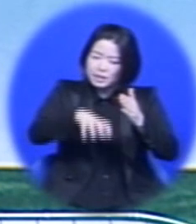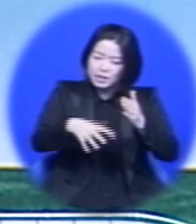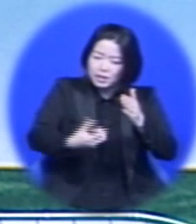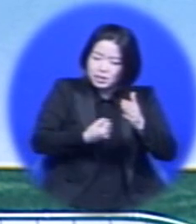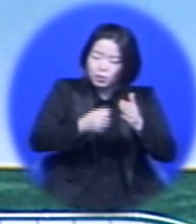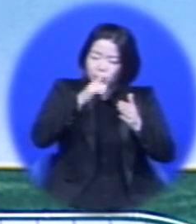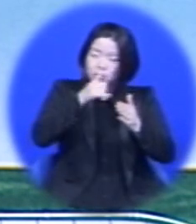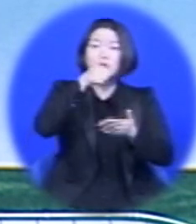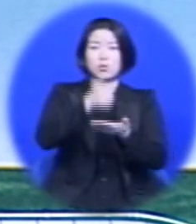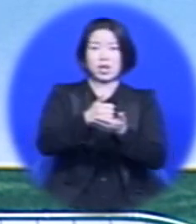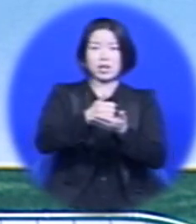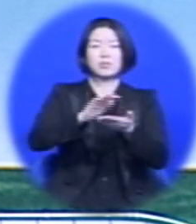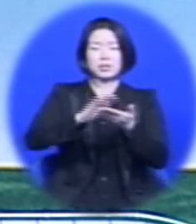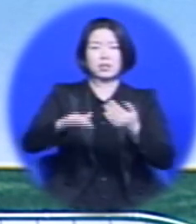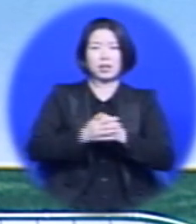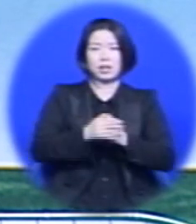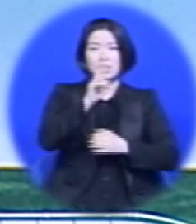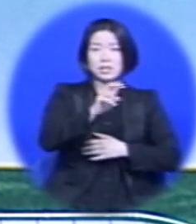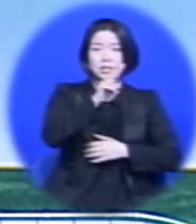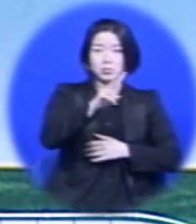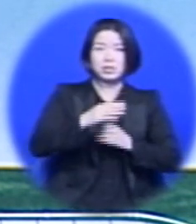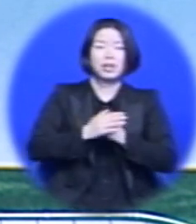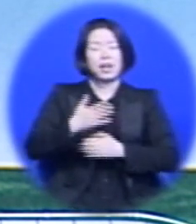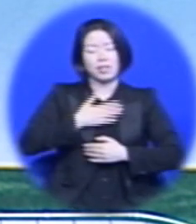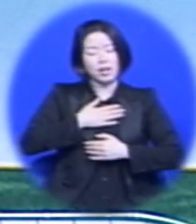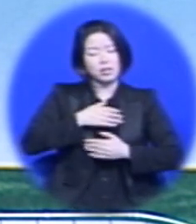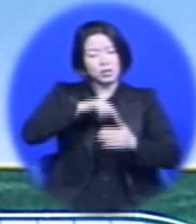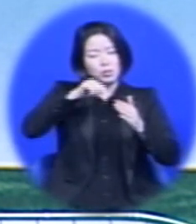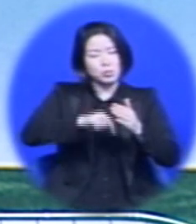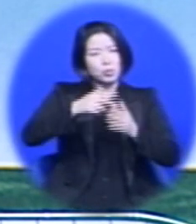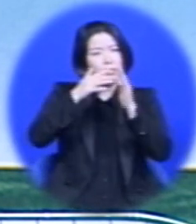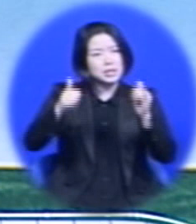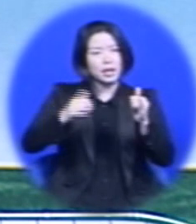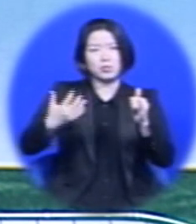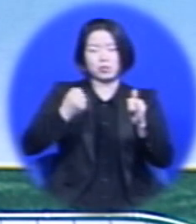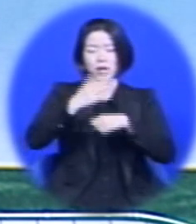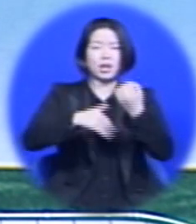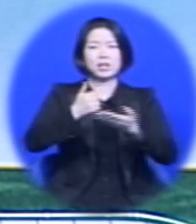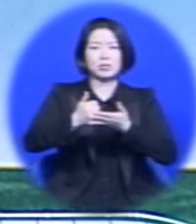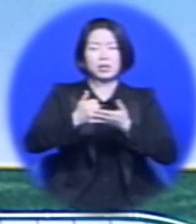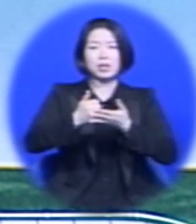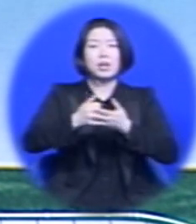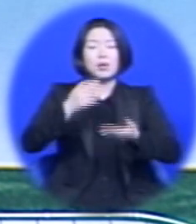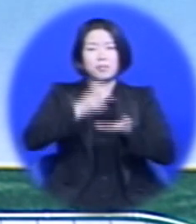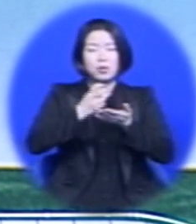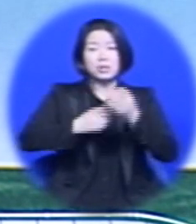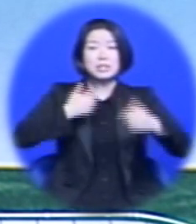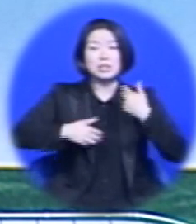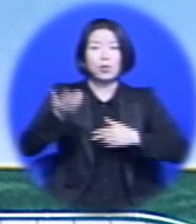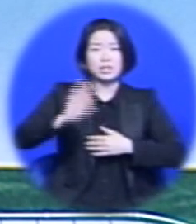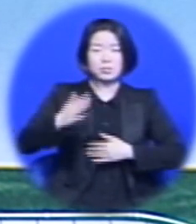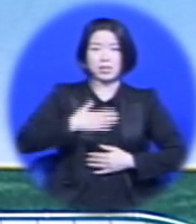있는 죄입니다 22절에 나는 속사람으로는 하나님의 법을 즐거워 하나 23절 내